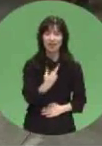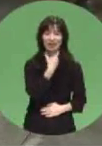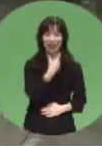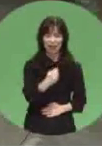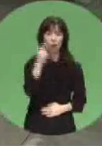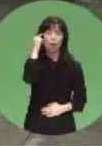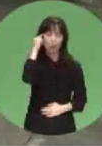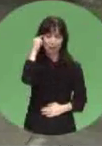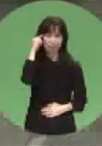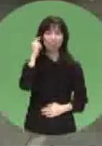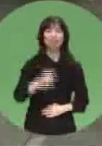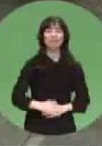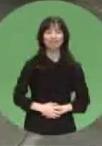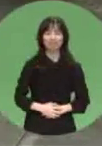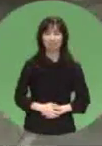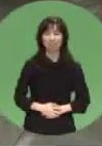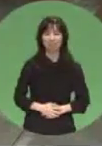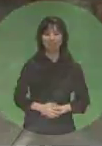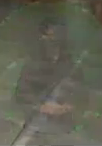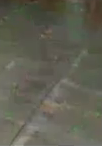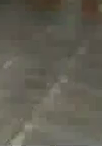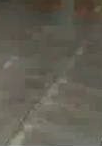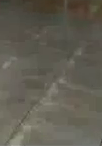みたいと思います。ベルテラス生駒、こ